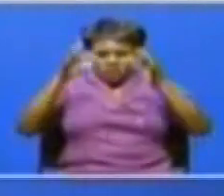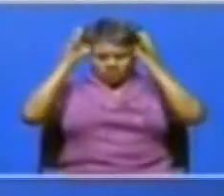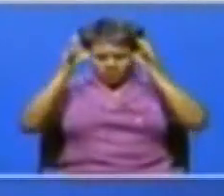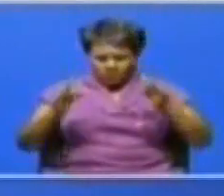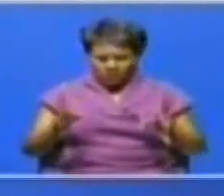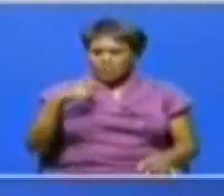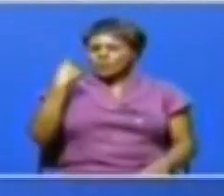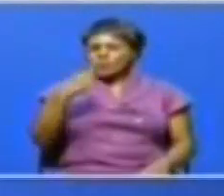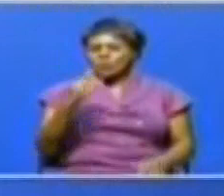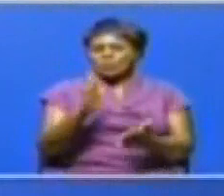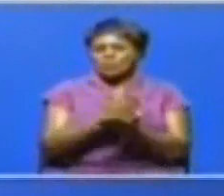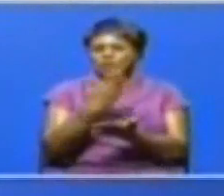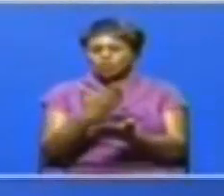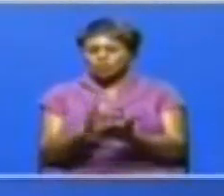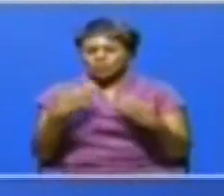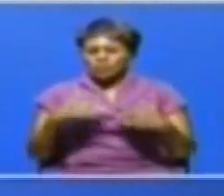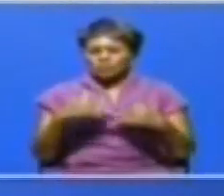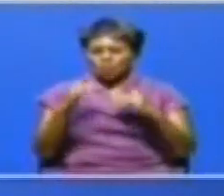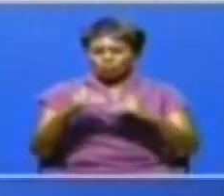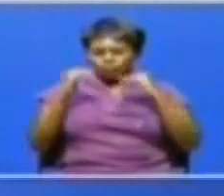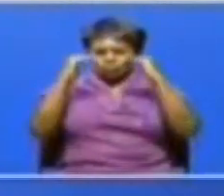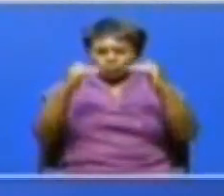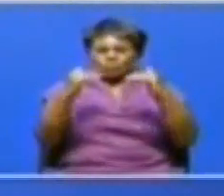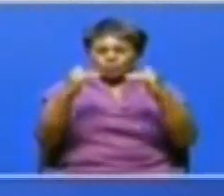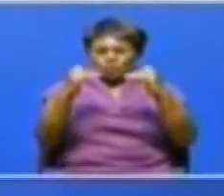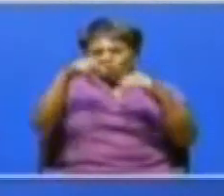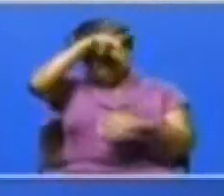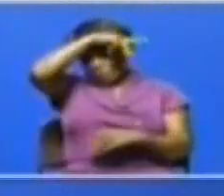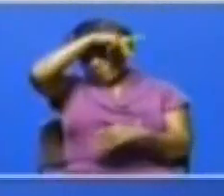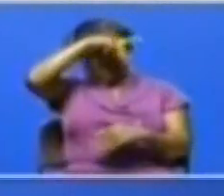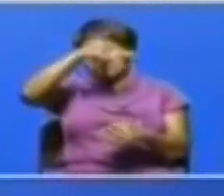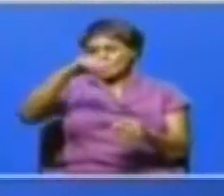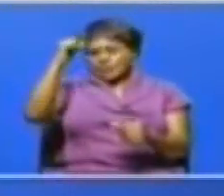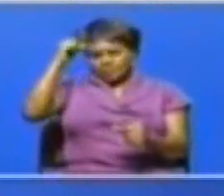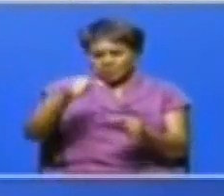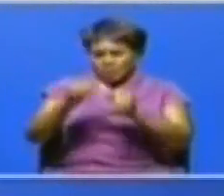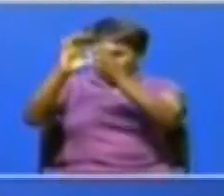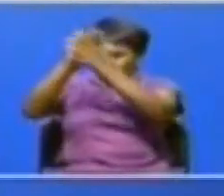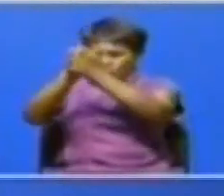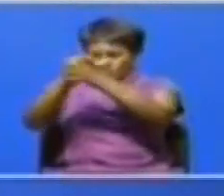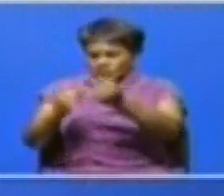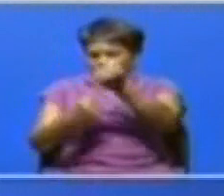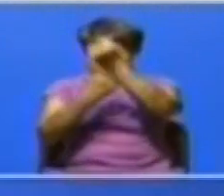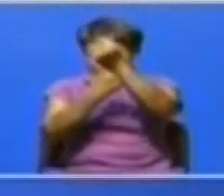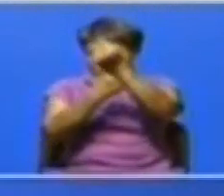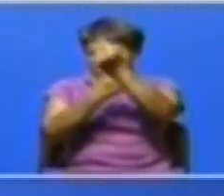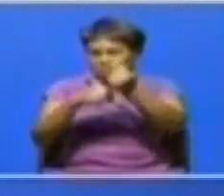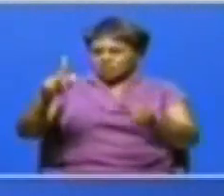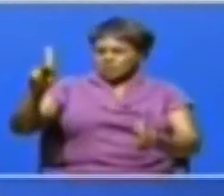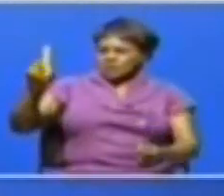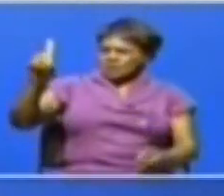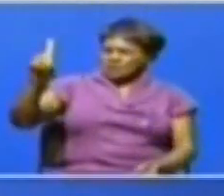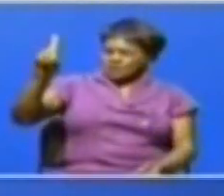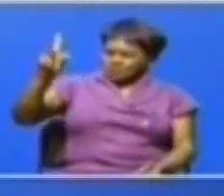kuamua ni nani kati ya wale ambao wamefuzu wataweza kumpigia upatu. Kumbuka kwamba chama cha Jubilee kinampigia upatu